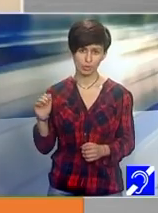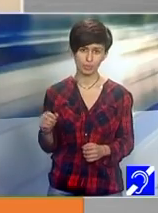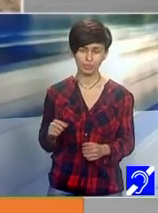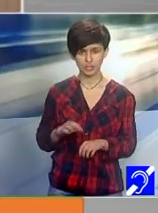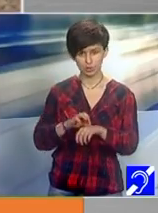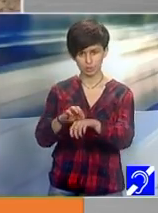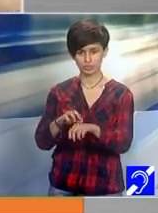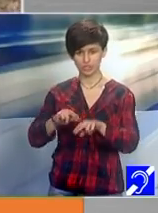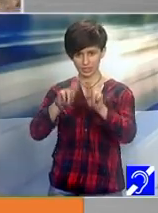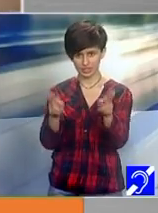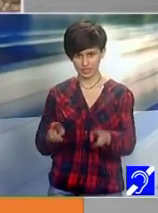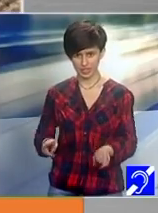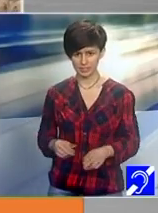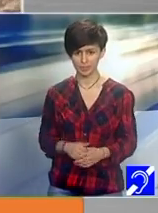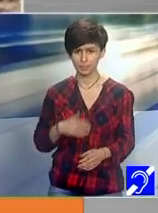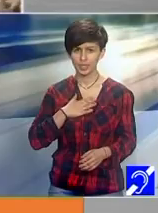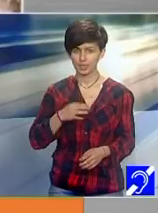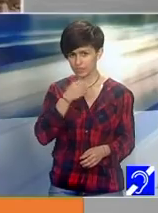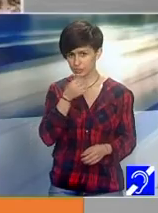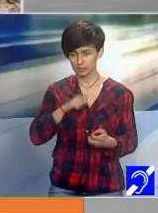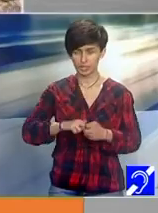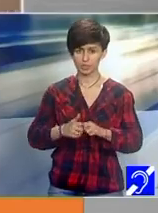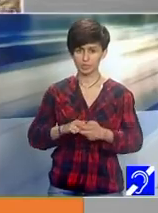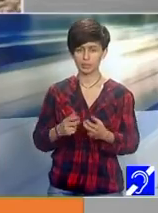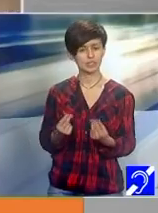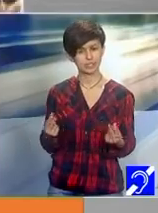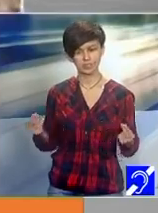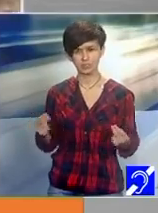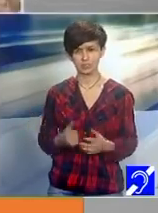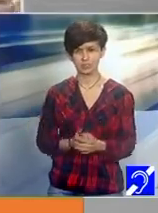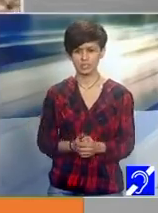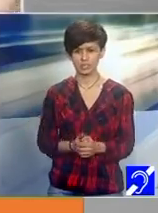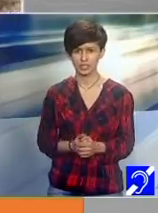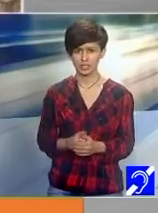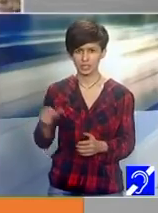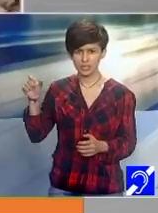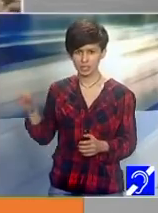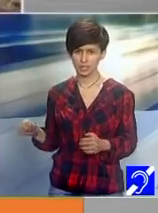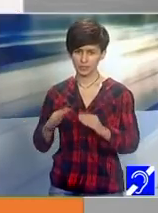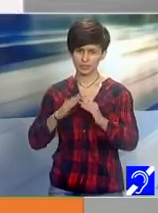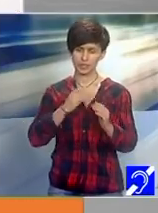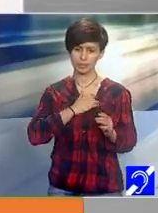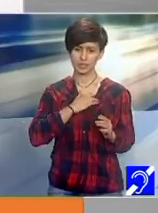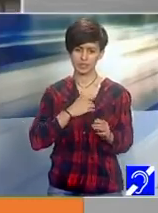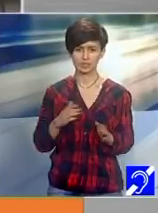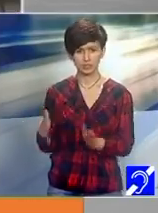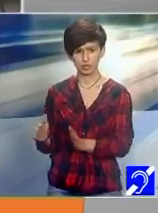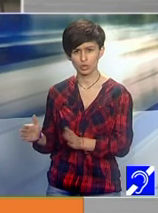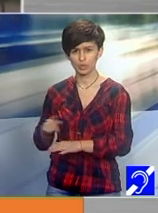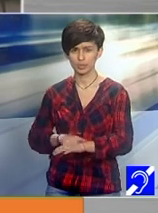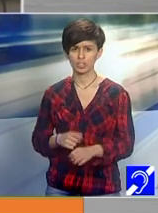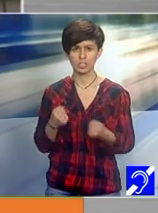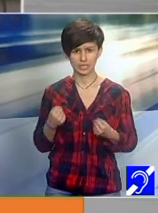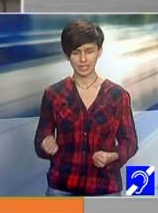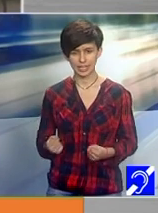spun din capul locului, problemele sunt foarte multe, foarte stringente. Fermierii trec acum printr-o perioadă extraordinar de